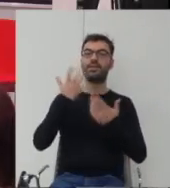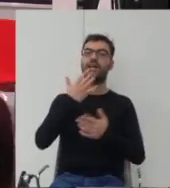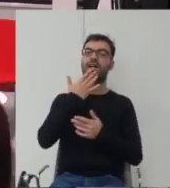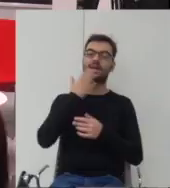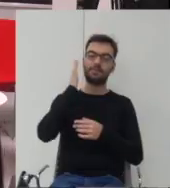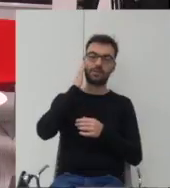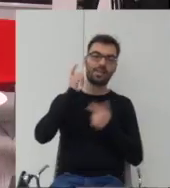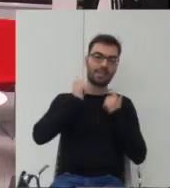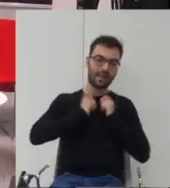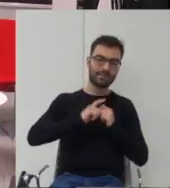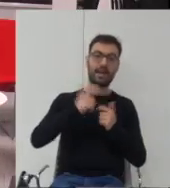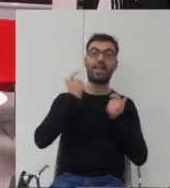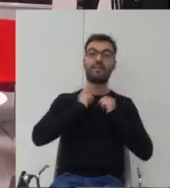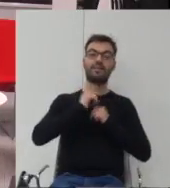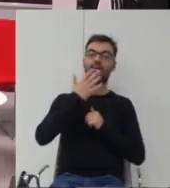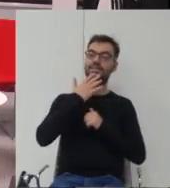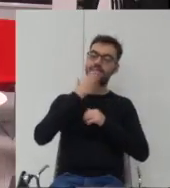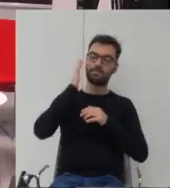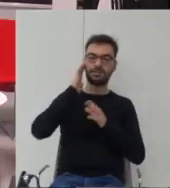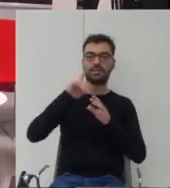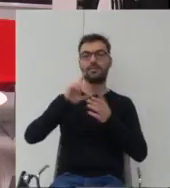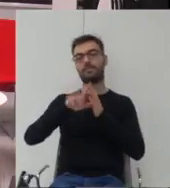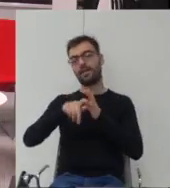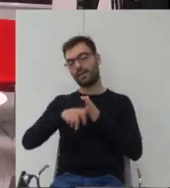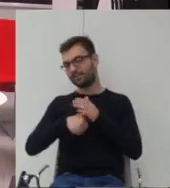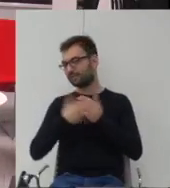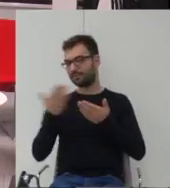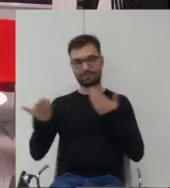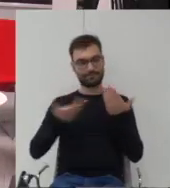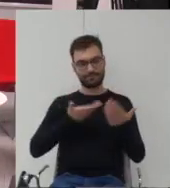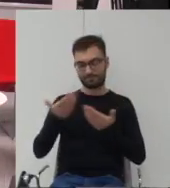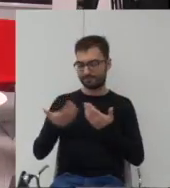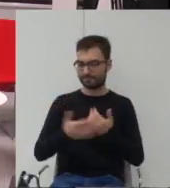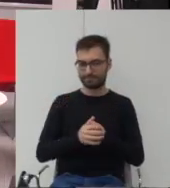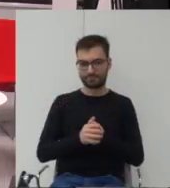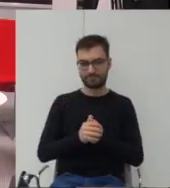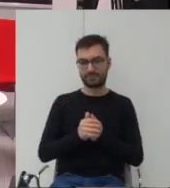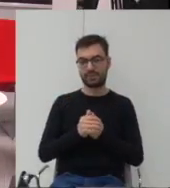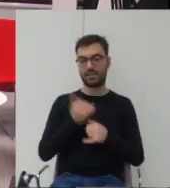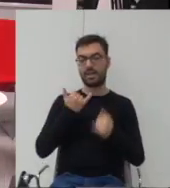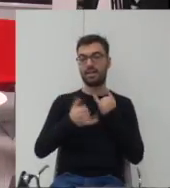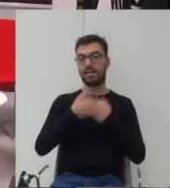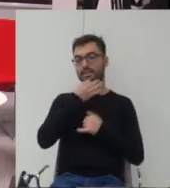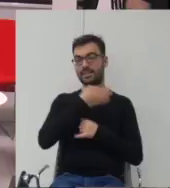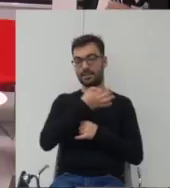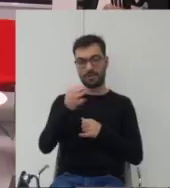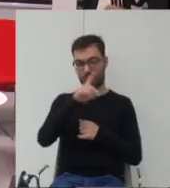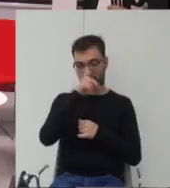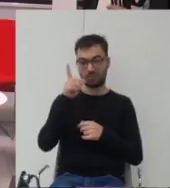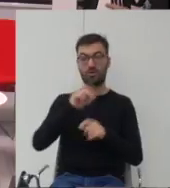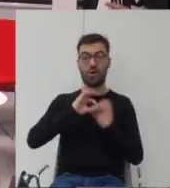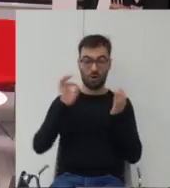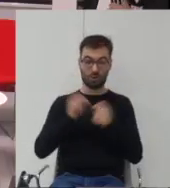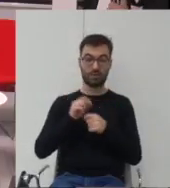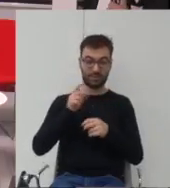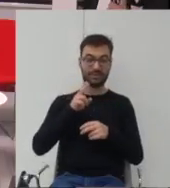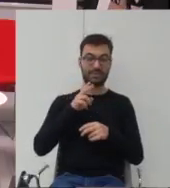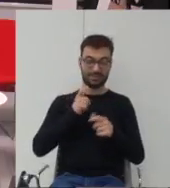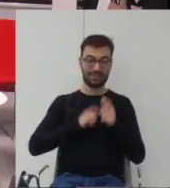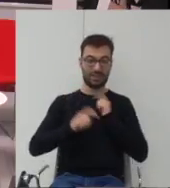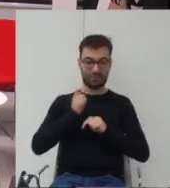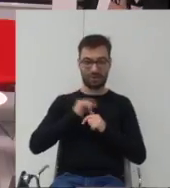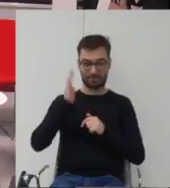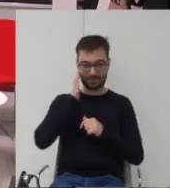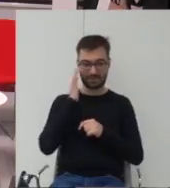na wsi, a na wsi tacy, którzy by chcieli mieszkać w mieście. Jakby zapytać ludzi, czy w ogóle są zadowoleni ze